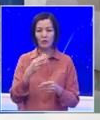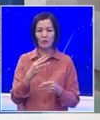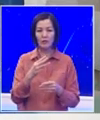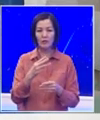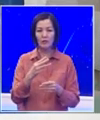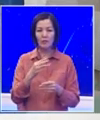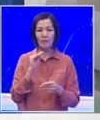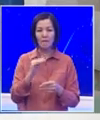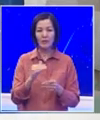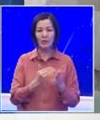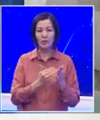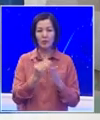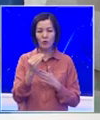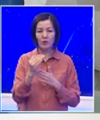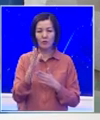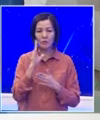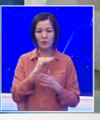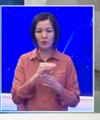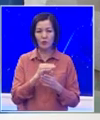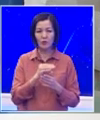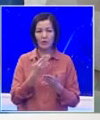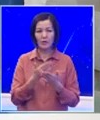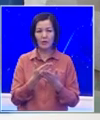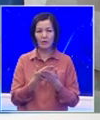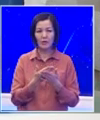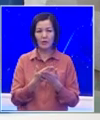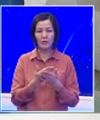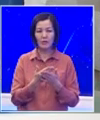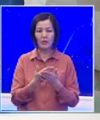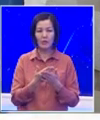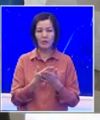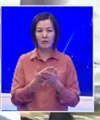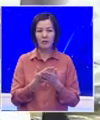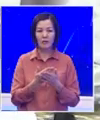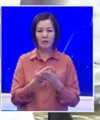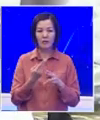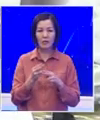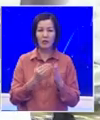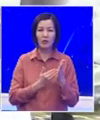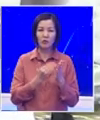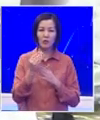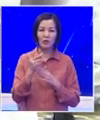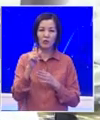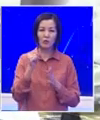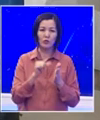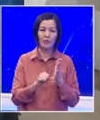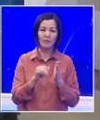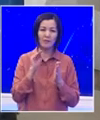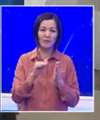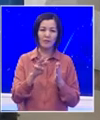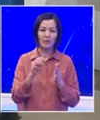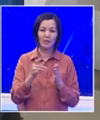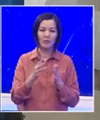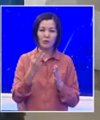30 000 көлемінде, одан да жоғары ақша алады. Ол 30 000 ең жоғарғысы 160 мыңға дейін алады. Осы